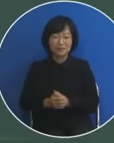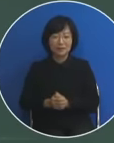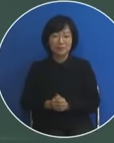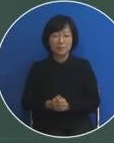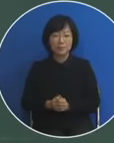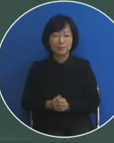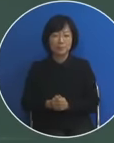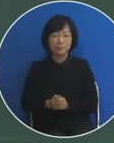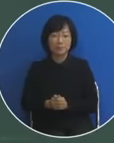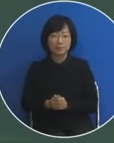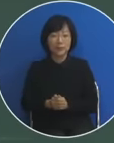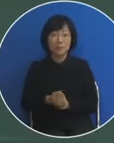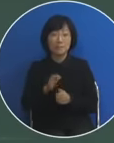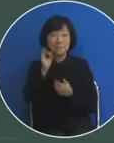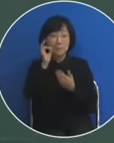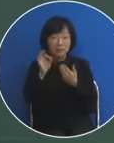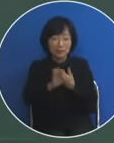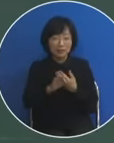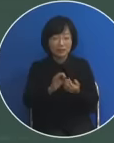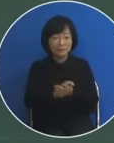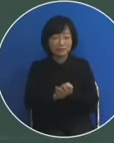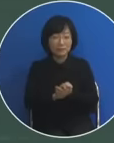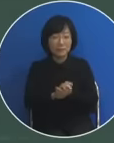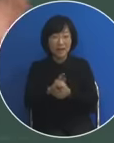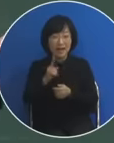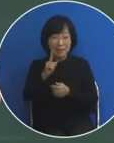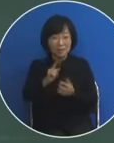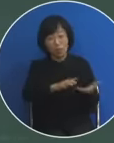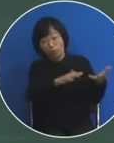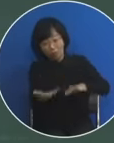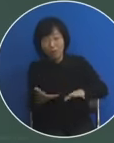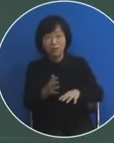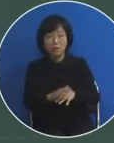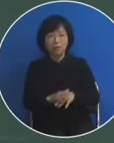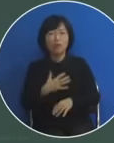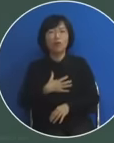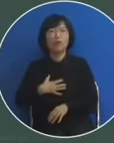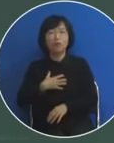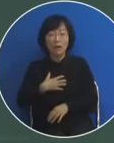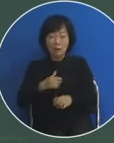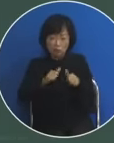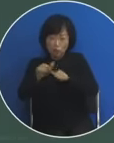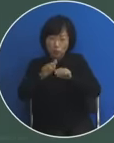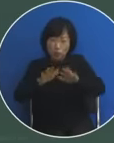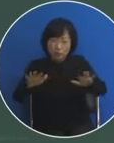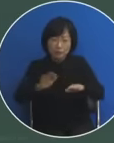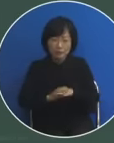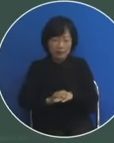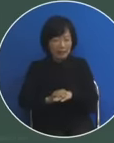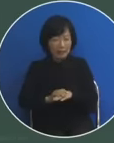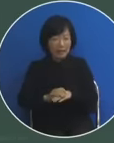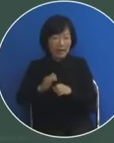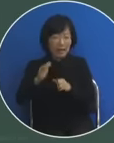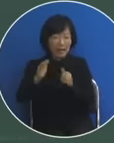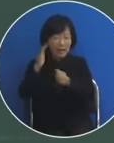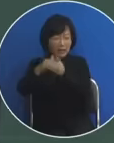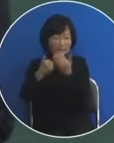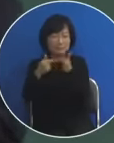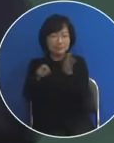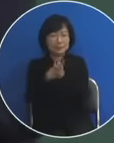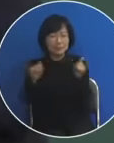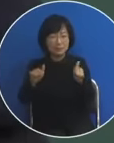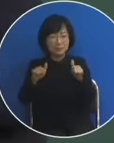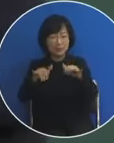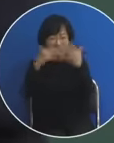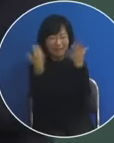애굽에서 나왔다 몽땅 다 죽었다고. And the Israelites came out of it. 다 죽이고 빨리 가는 게 빠른데 그렇게 할 수는 없잖아요. And they all got killed off. It would be quicker to kill them all off at